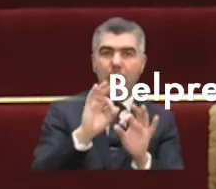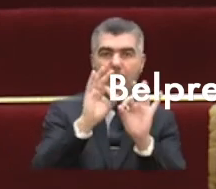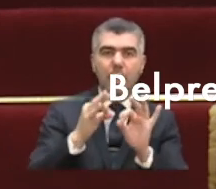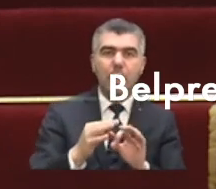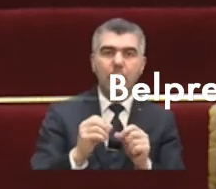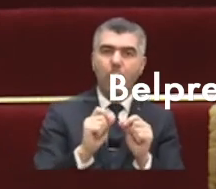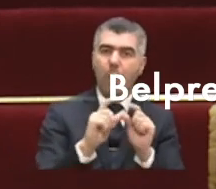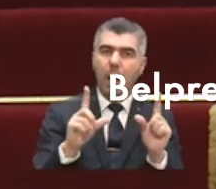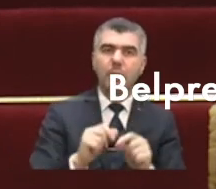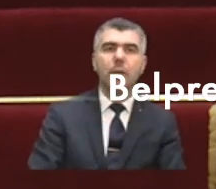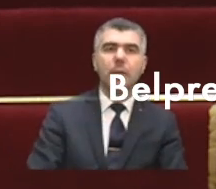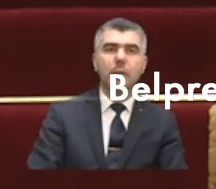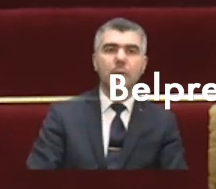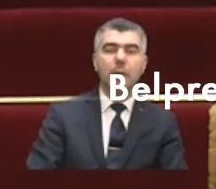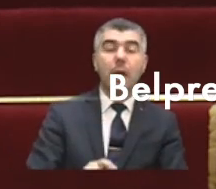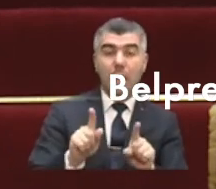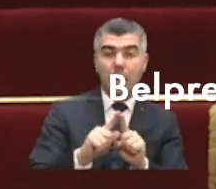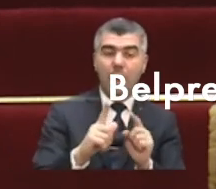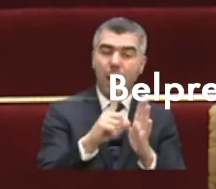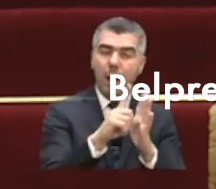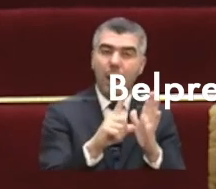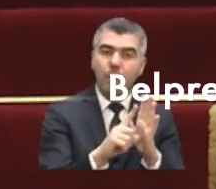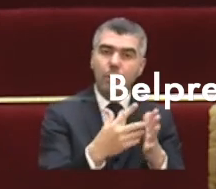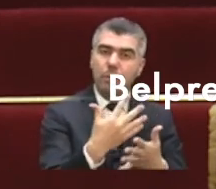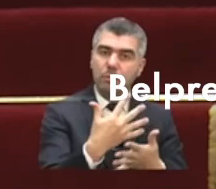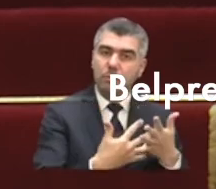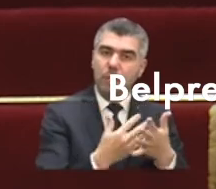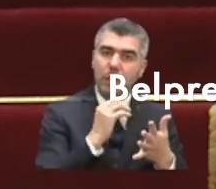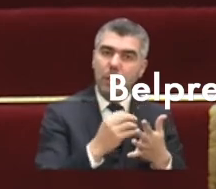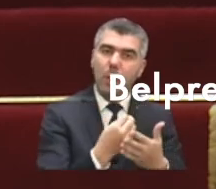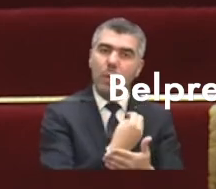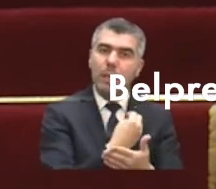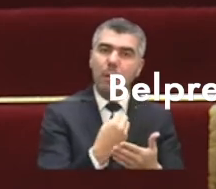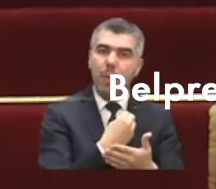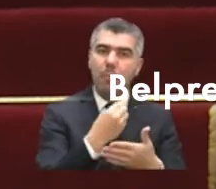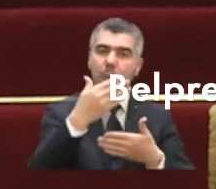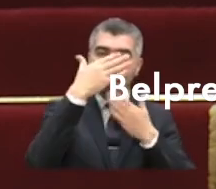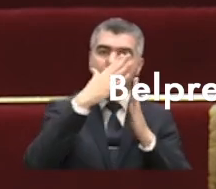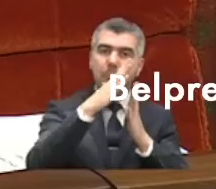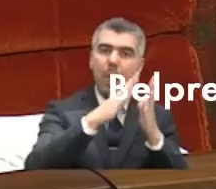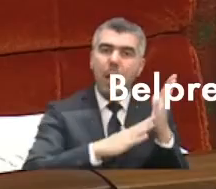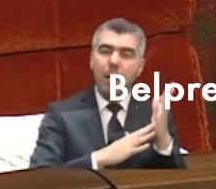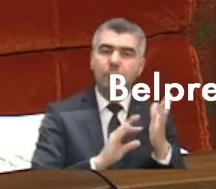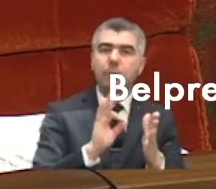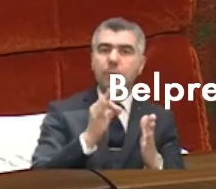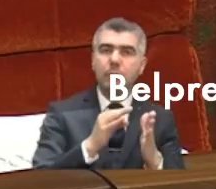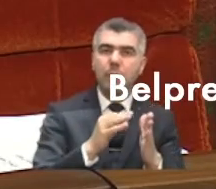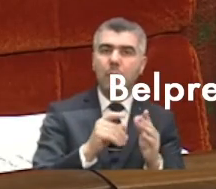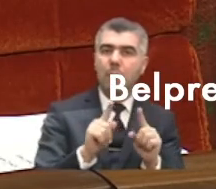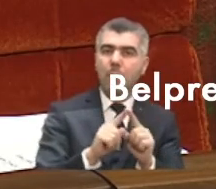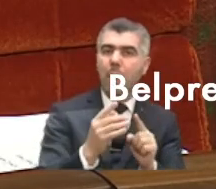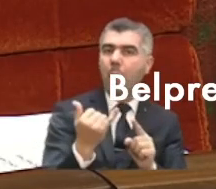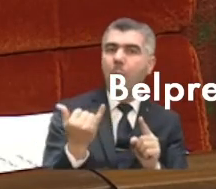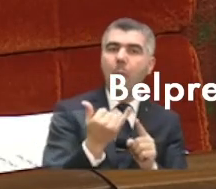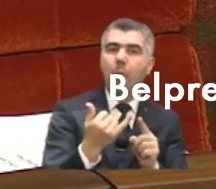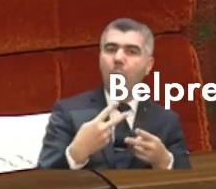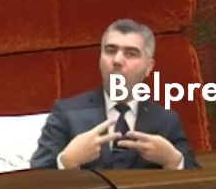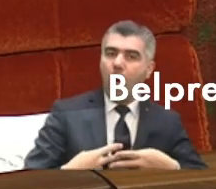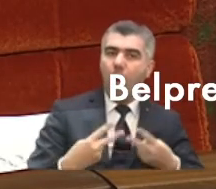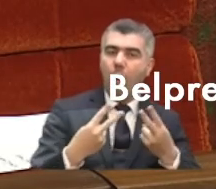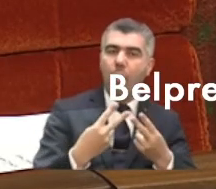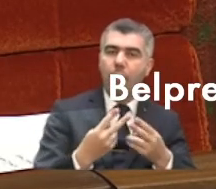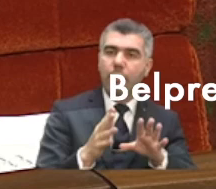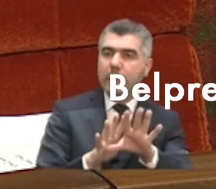ملحوظ، من ترسانة قانونية تؤطر المجال الصحي في المغرب اللي غادي تساهم في الحكامة ديال هذا القطاع